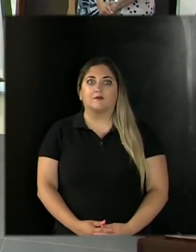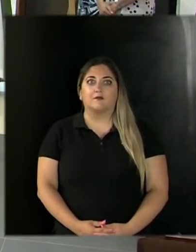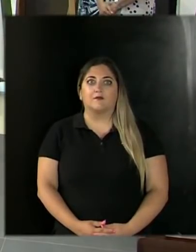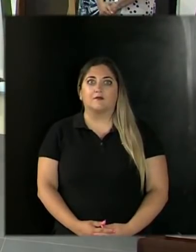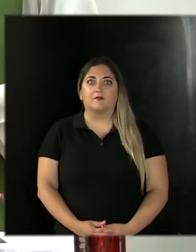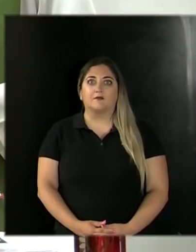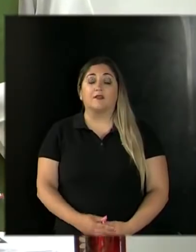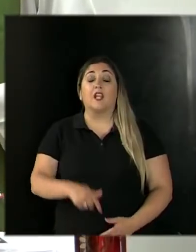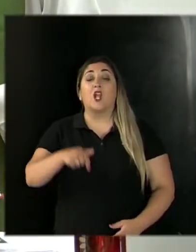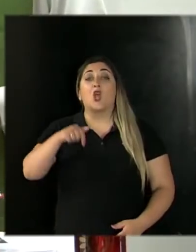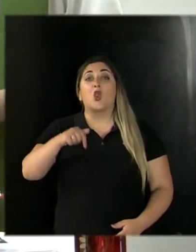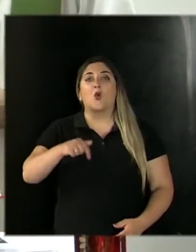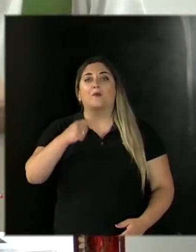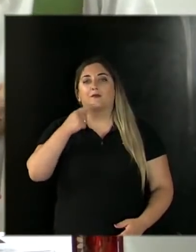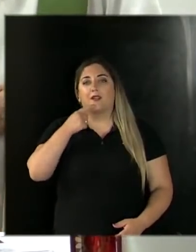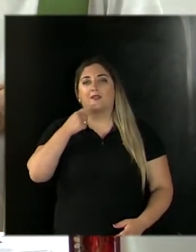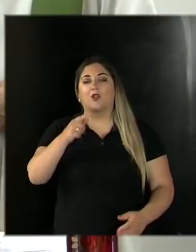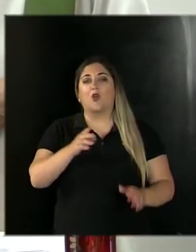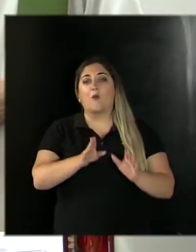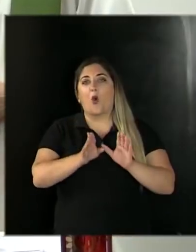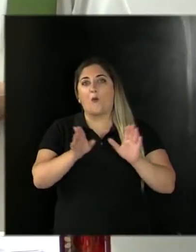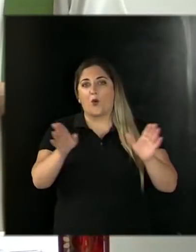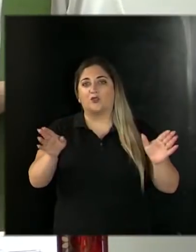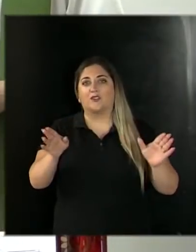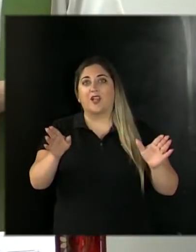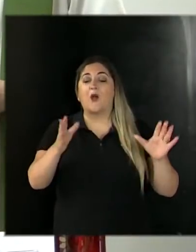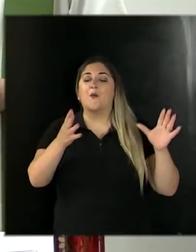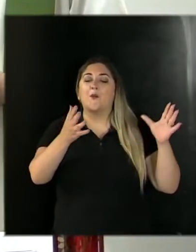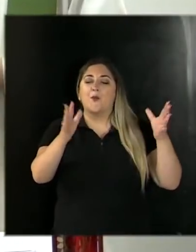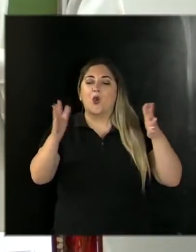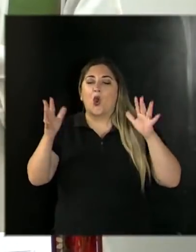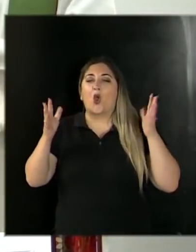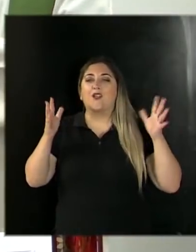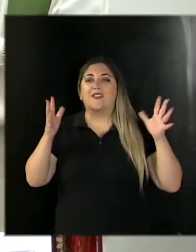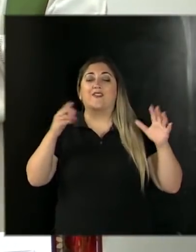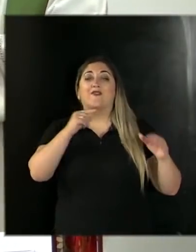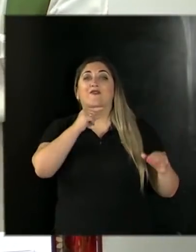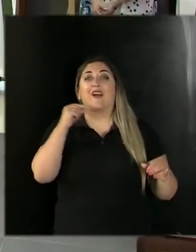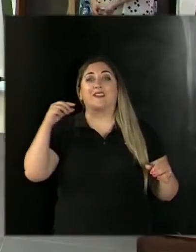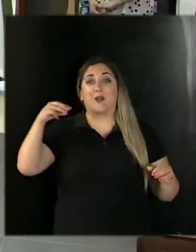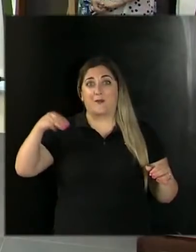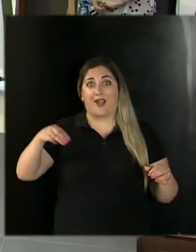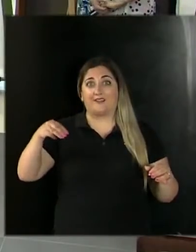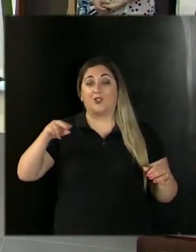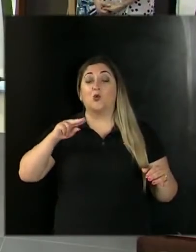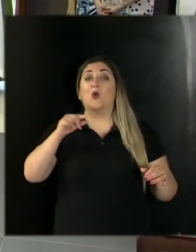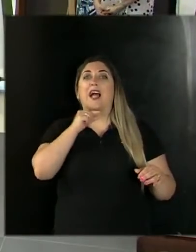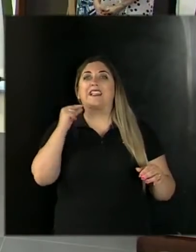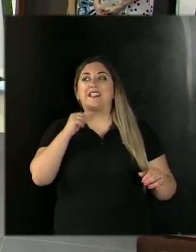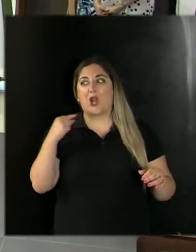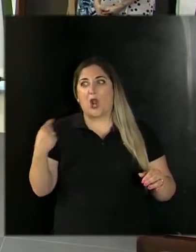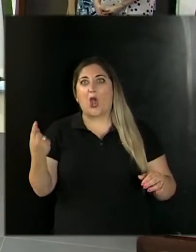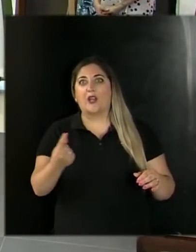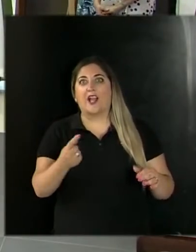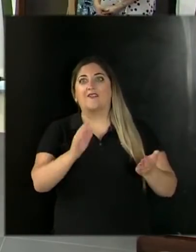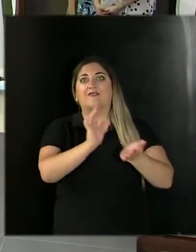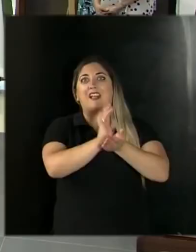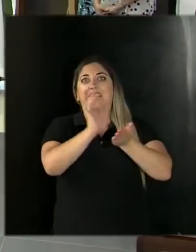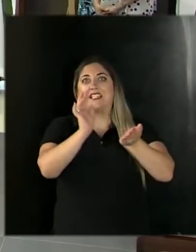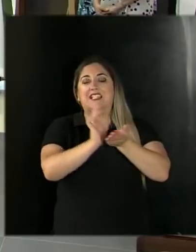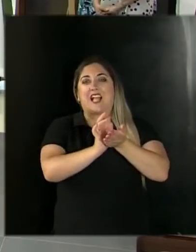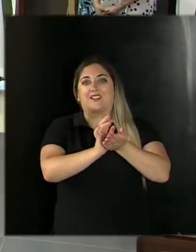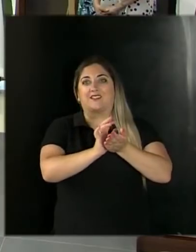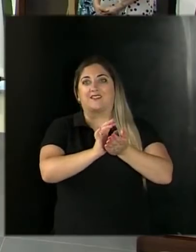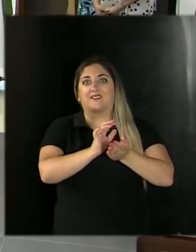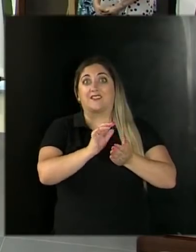Nieħu l-opportunità biex nifraħ mill-ġdid il-Father Martin u lilkom eżis saċerdoti anke dawk li ma setgħux